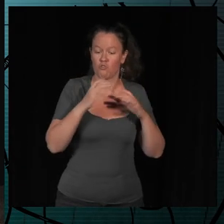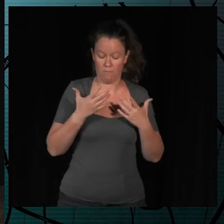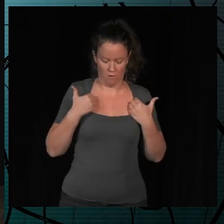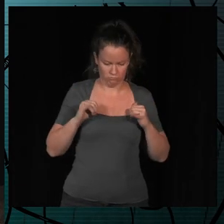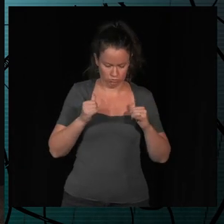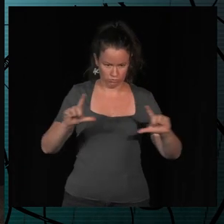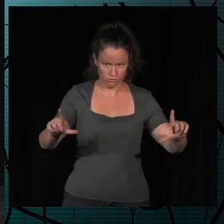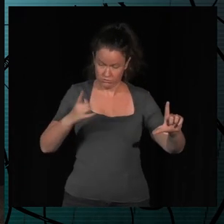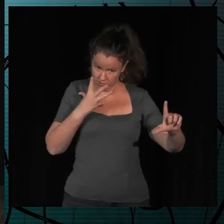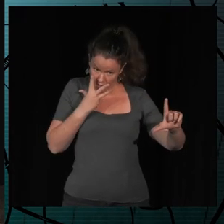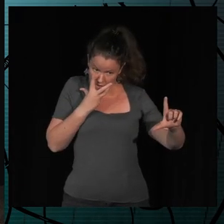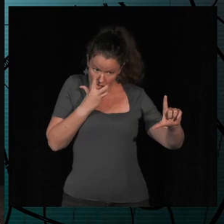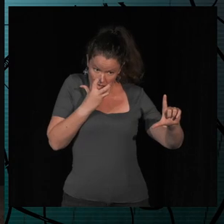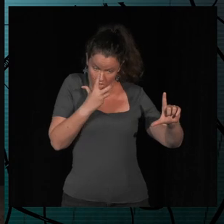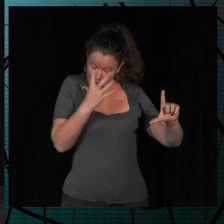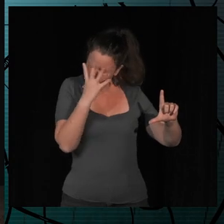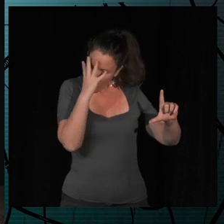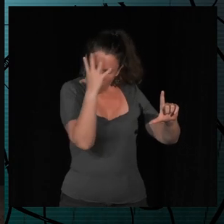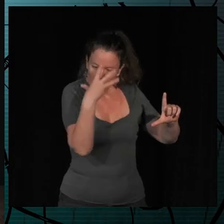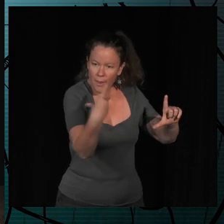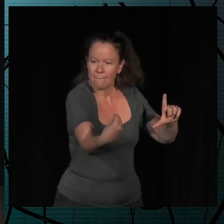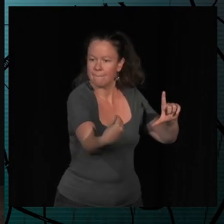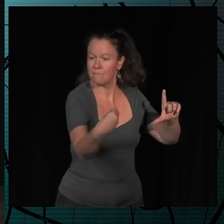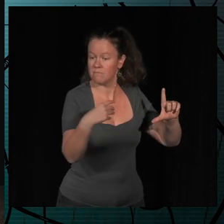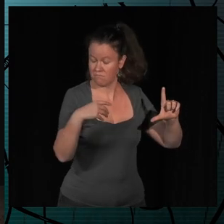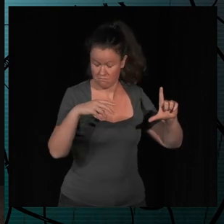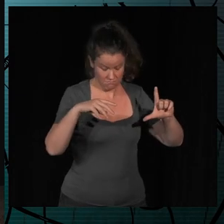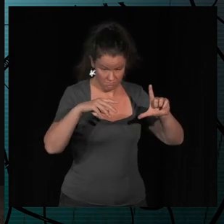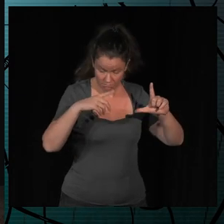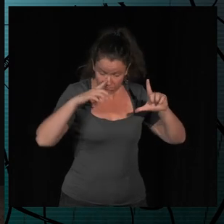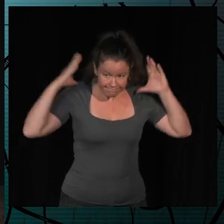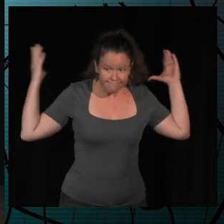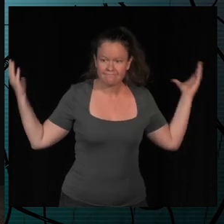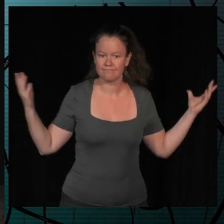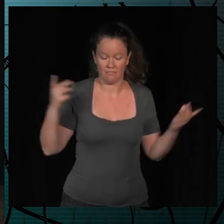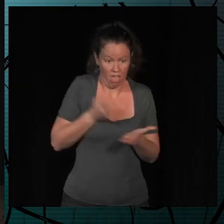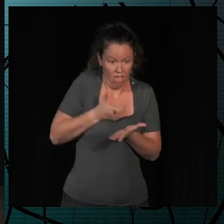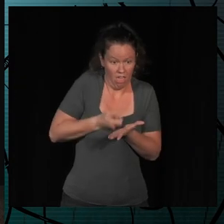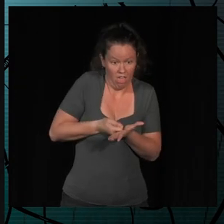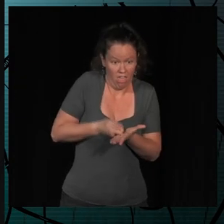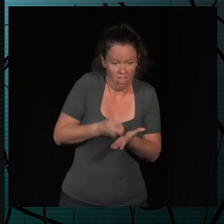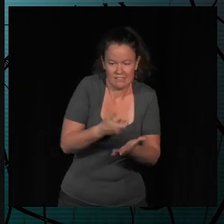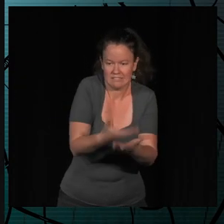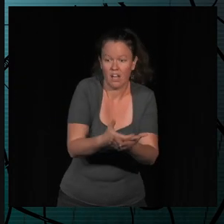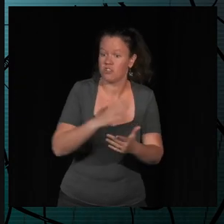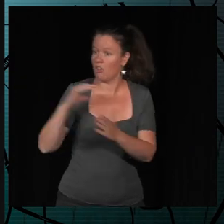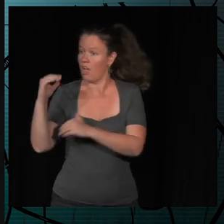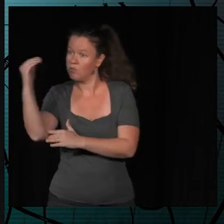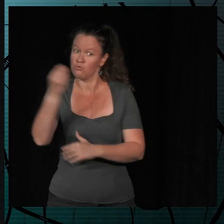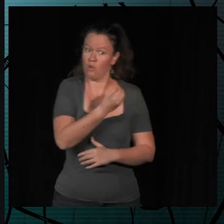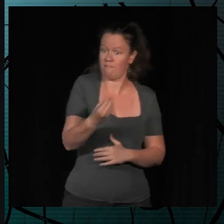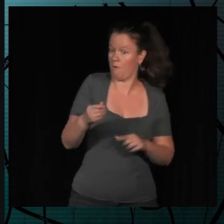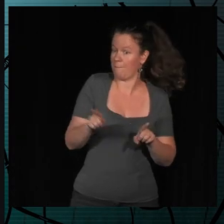laisser des on peut se perdre des adultes comme des enfants il y a des adultes qui se perdent dans ces mécanismes là et qu'on